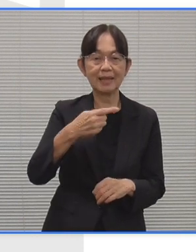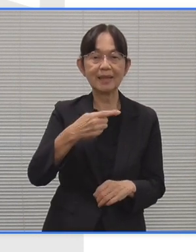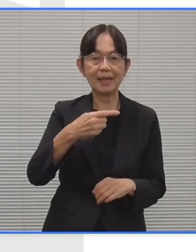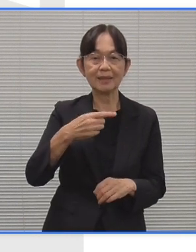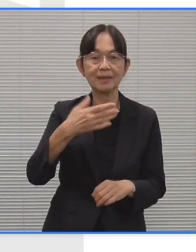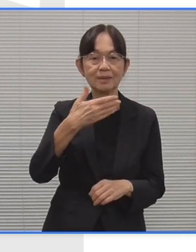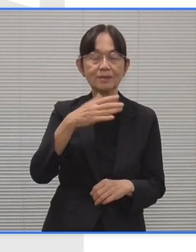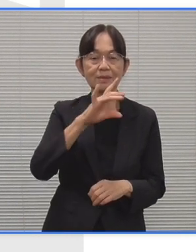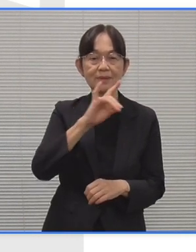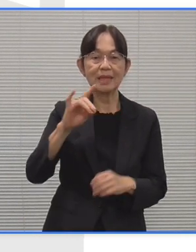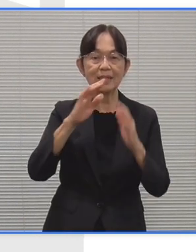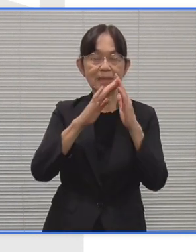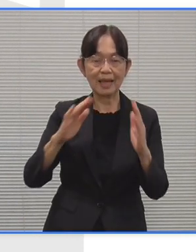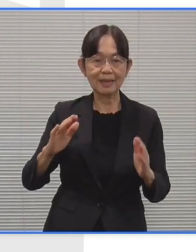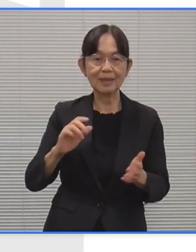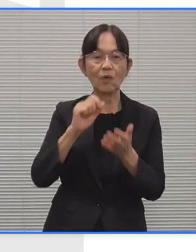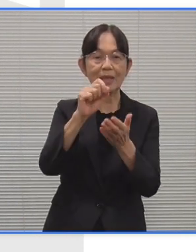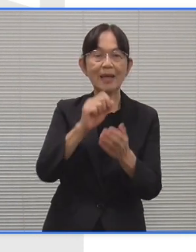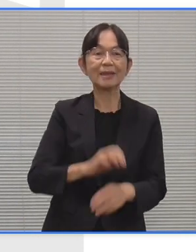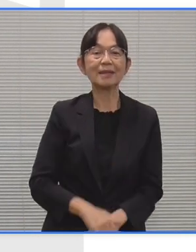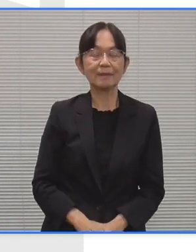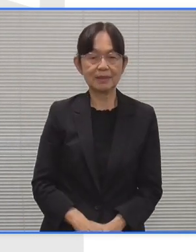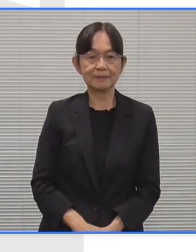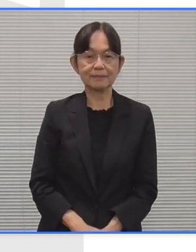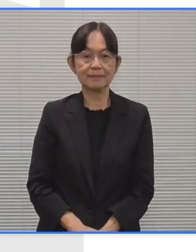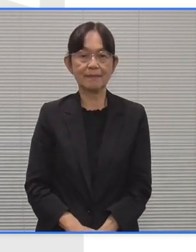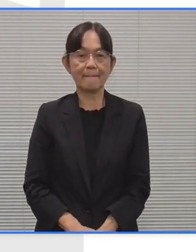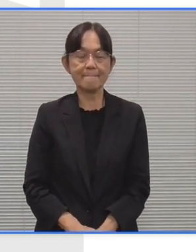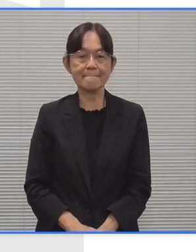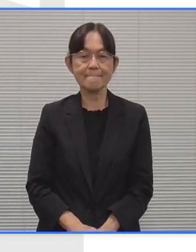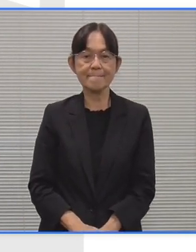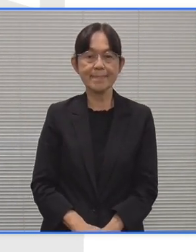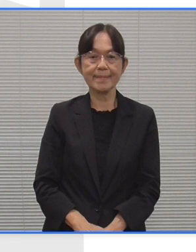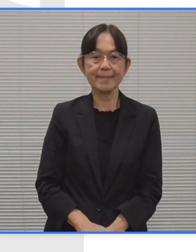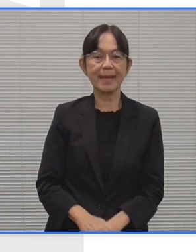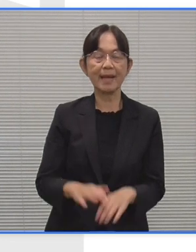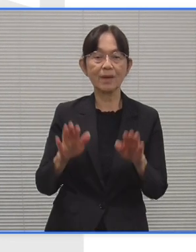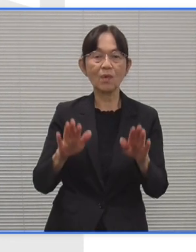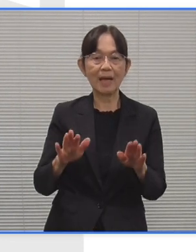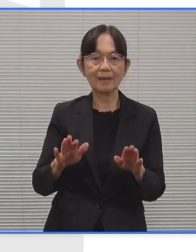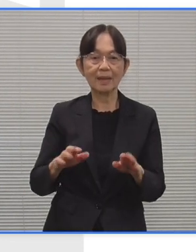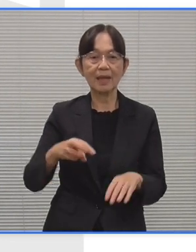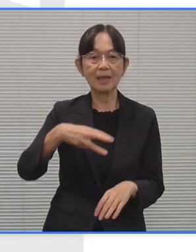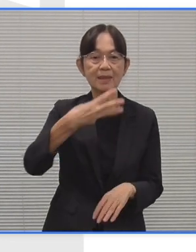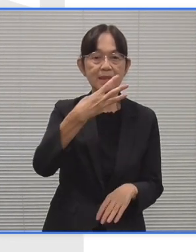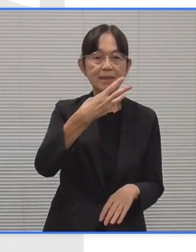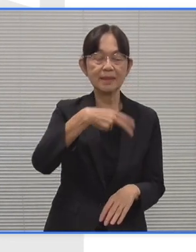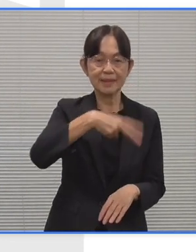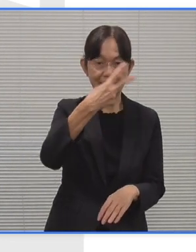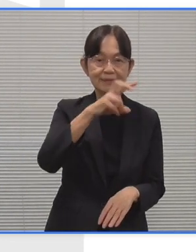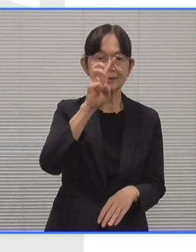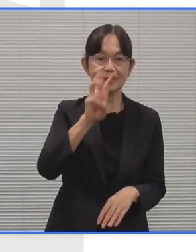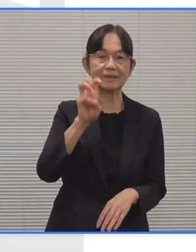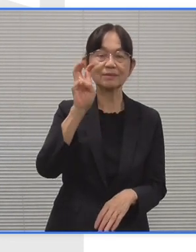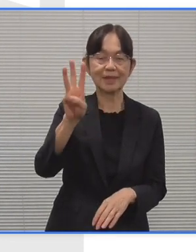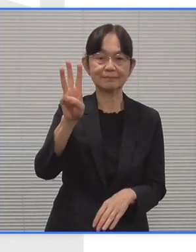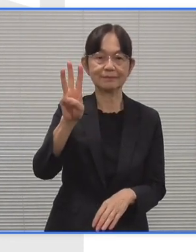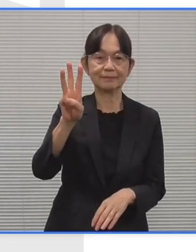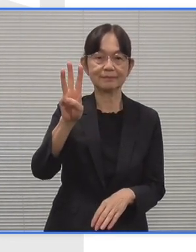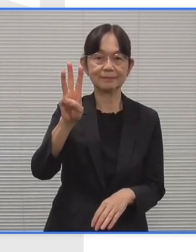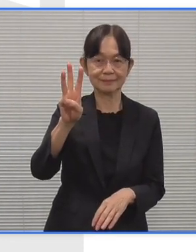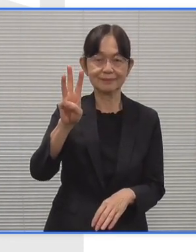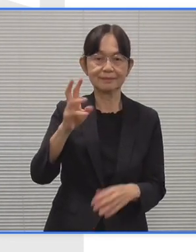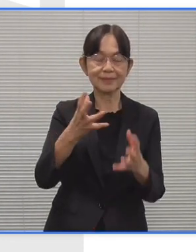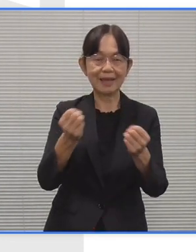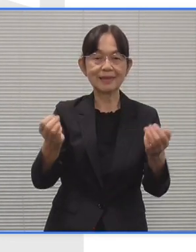に提案をいたします。で今回ですね、233非常にたくさん